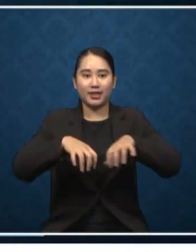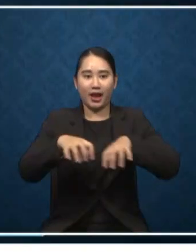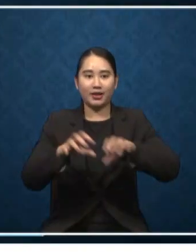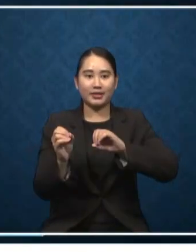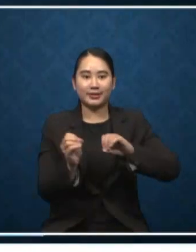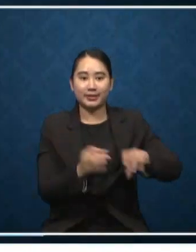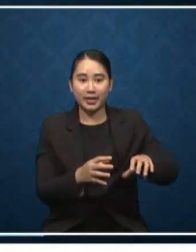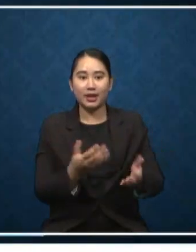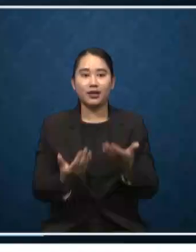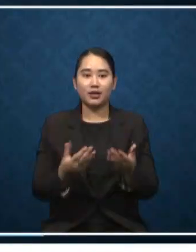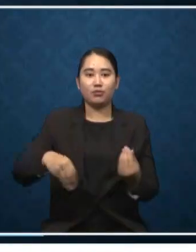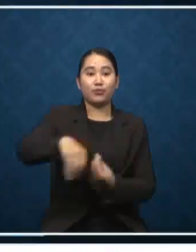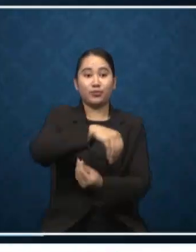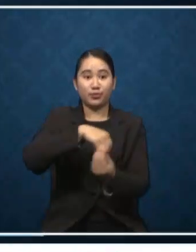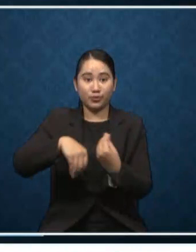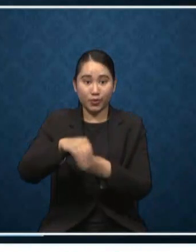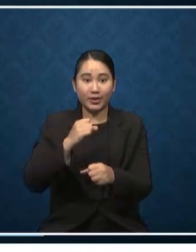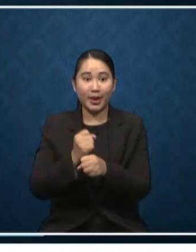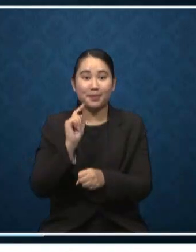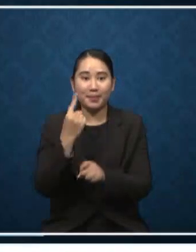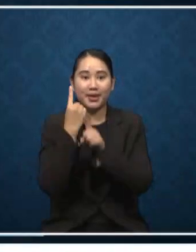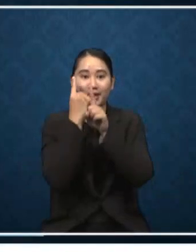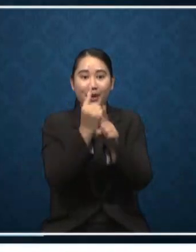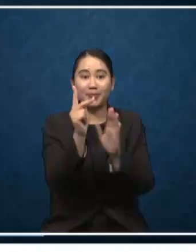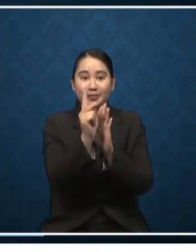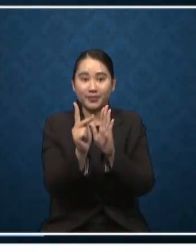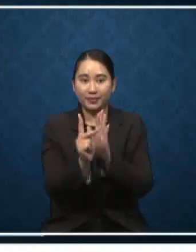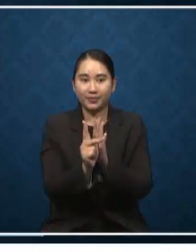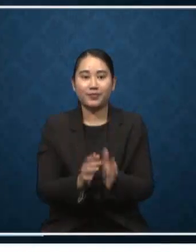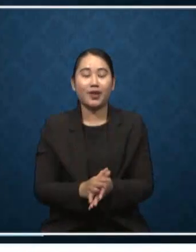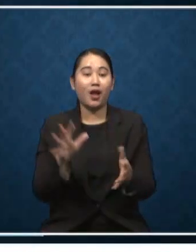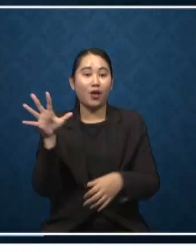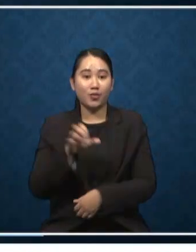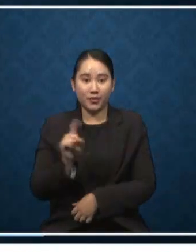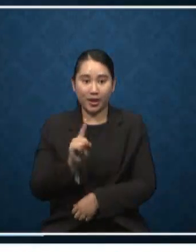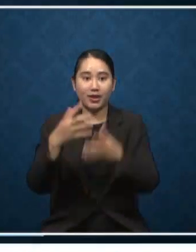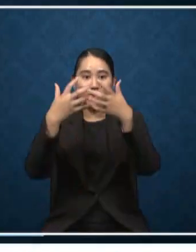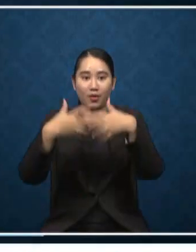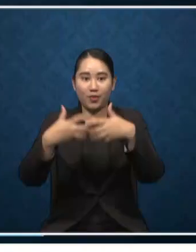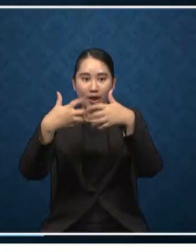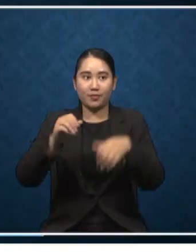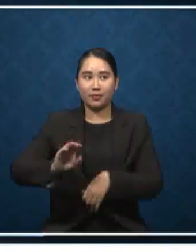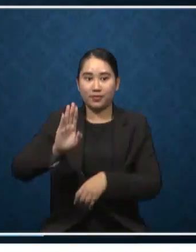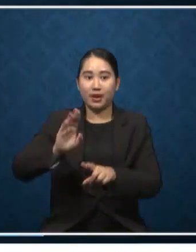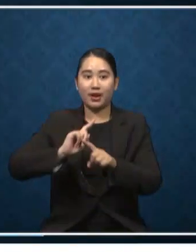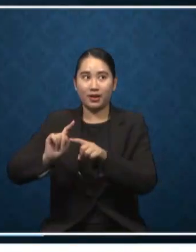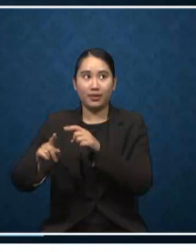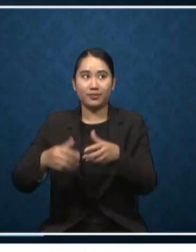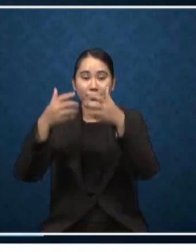ไป เอาไปทิ้งหไปกำบัดไปกำจัดตามคนหมายนะครับแงกำเนิก็มีโงงานสากรรหอสารประกอบการนะครั